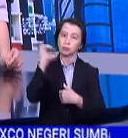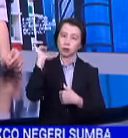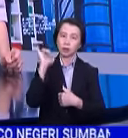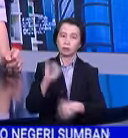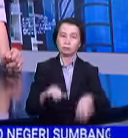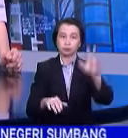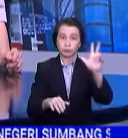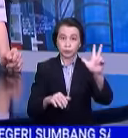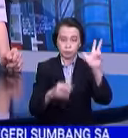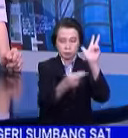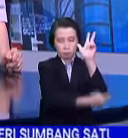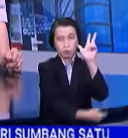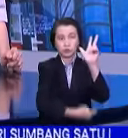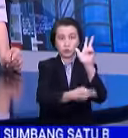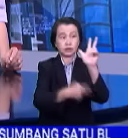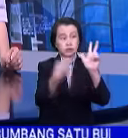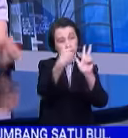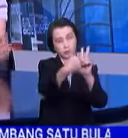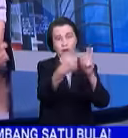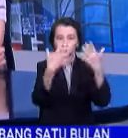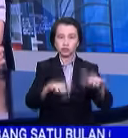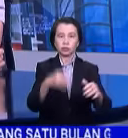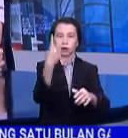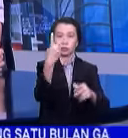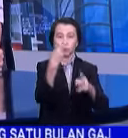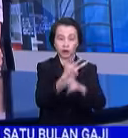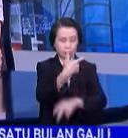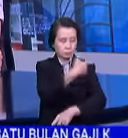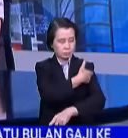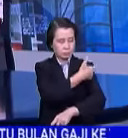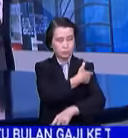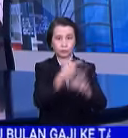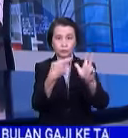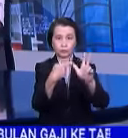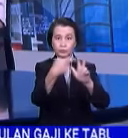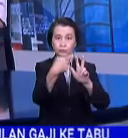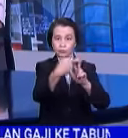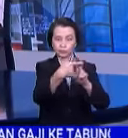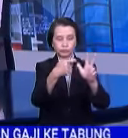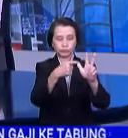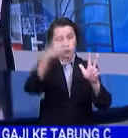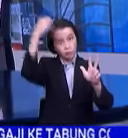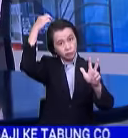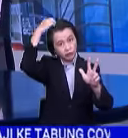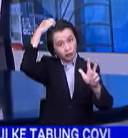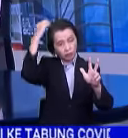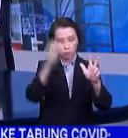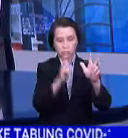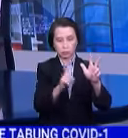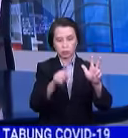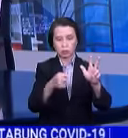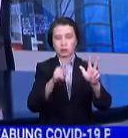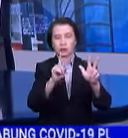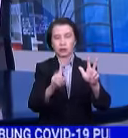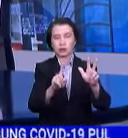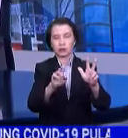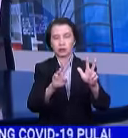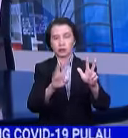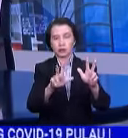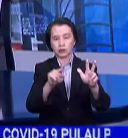Tiga negeri yang telah melengkapkan kedua dua dos tertinggi masing-masing, Selangor dengan